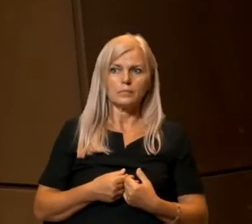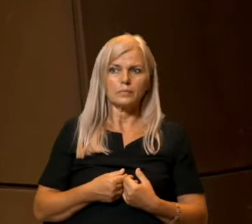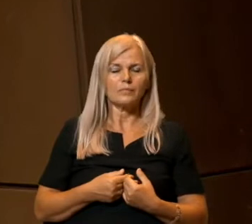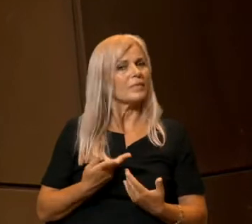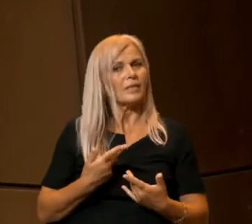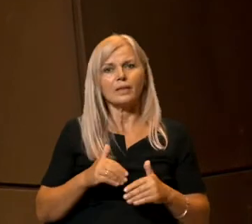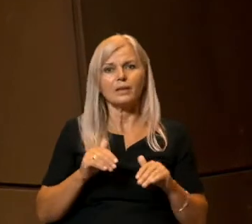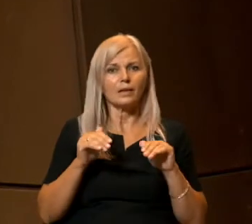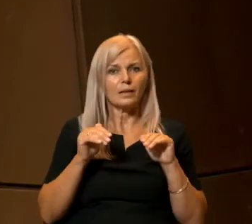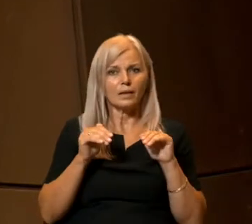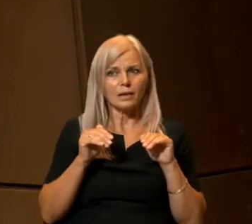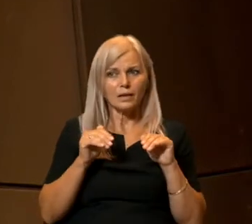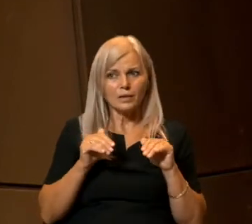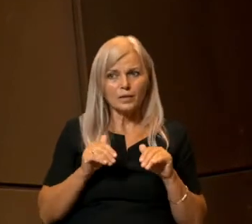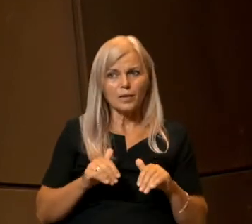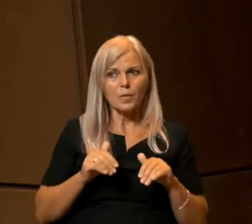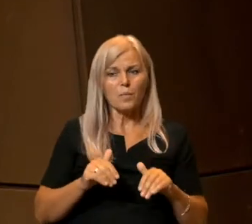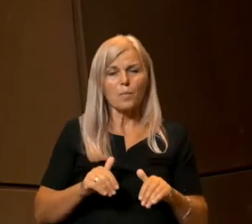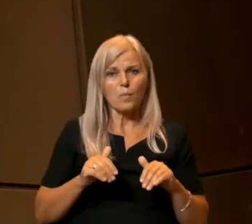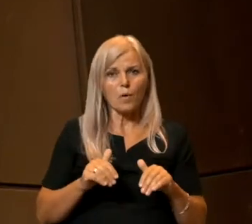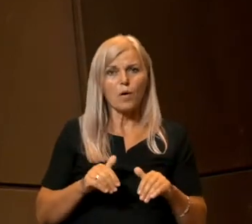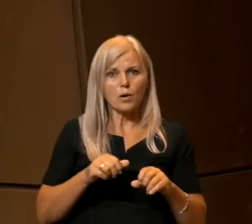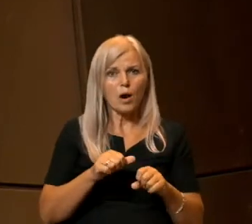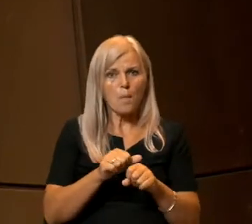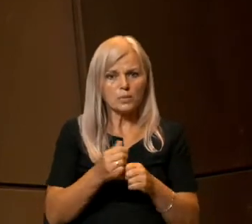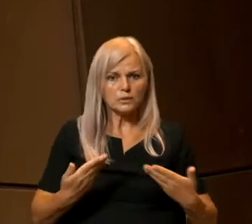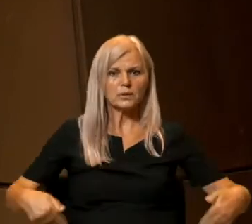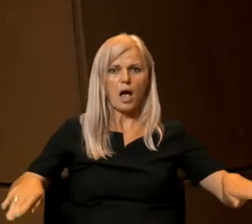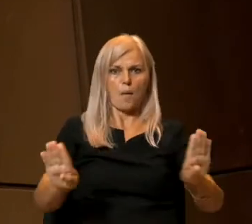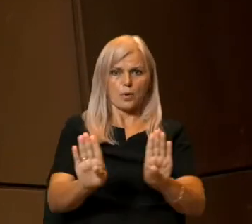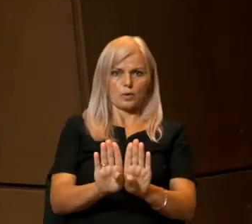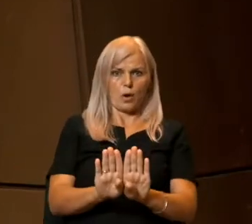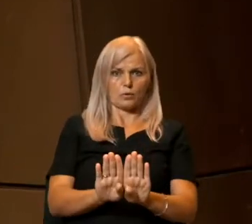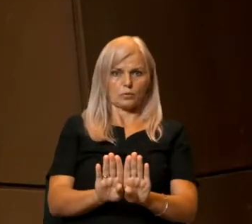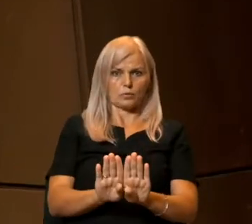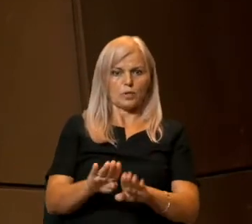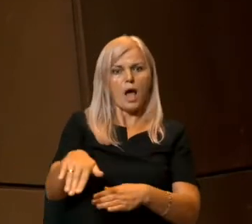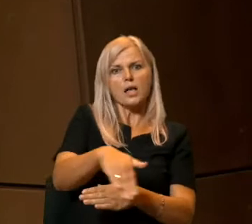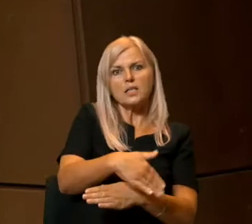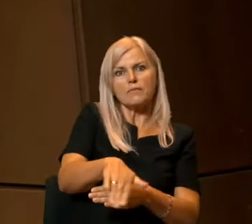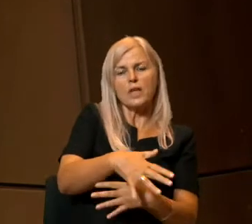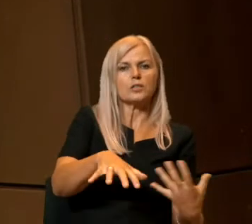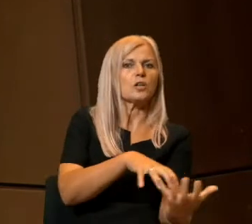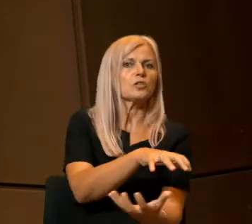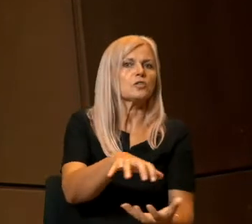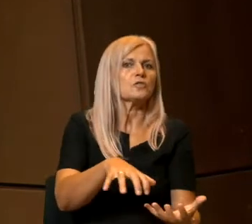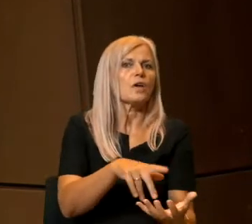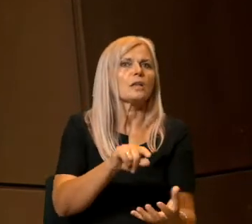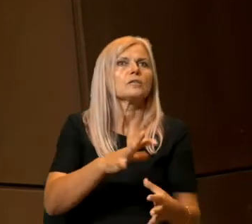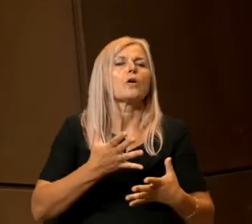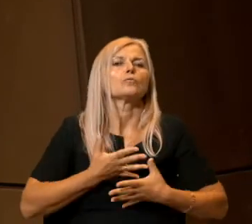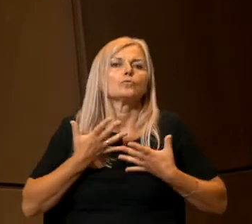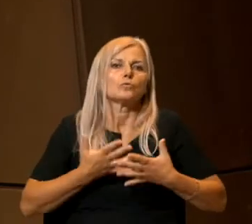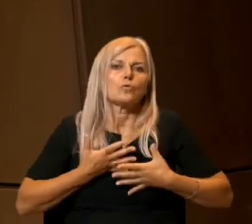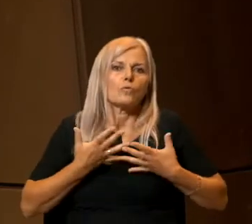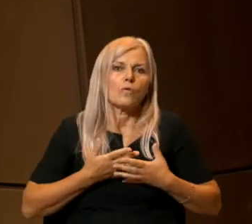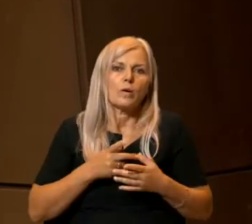nie mogę być, zamknąć się przecież zupełnie na to, co mnie otacza, a zatem